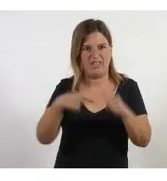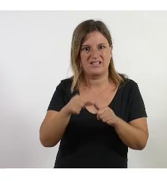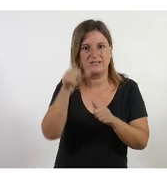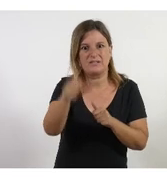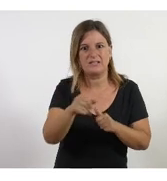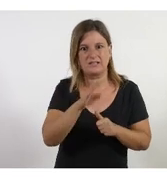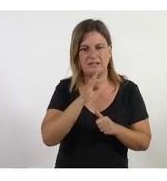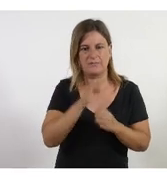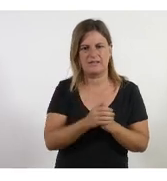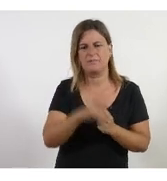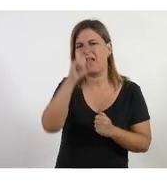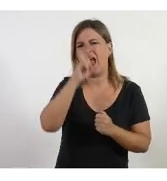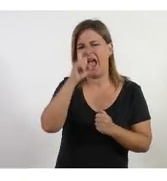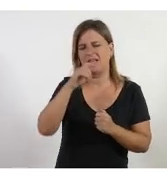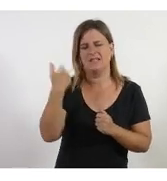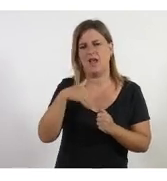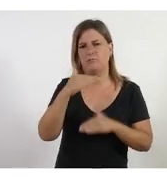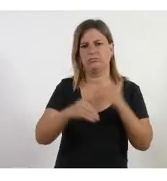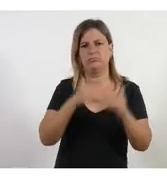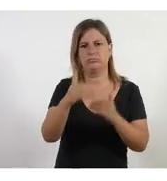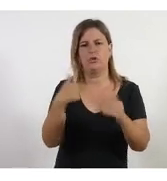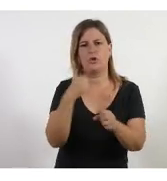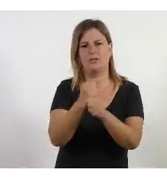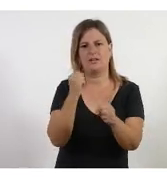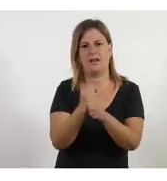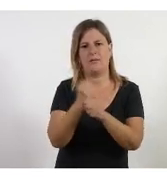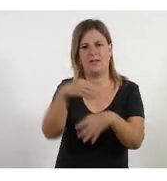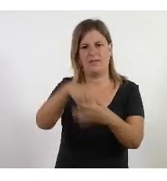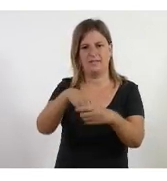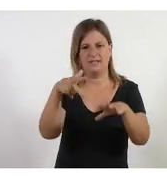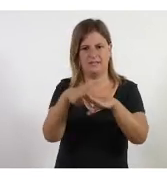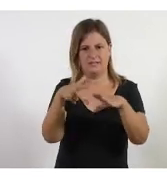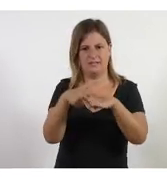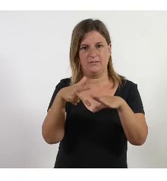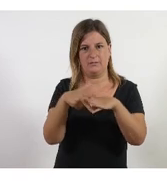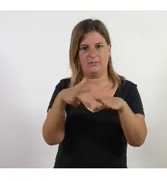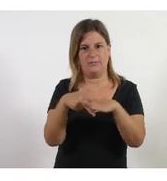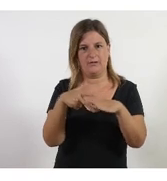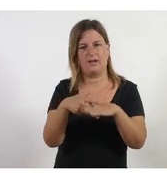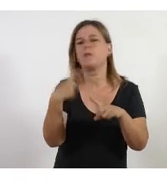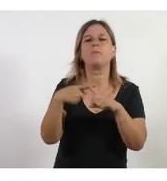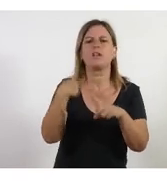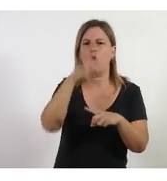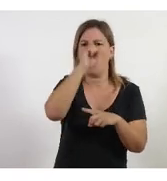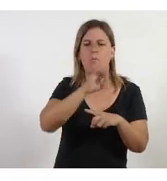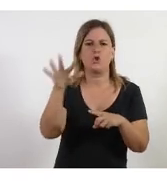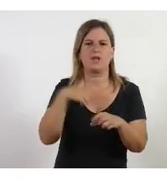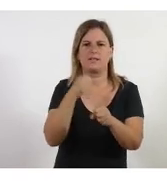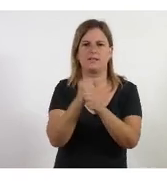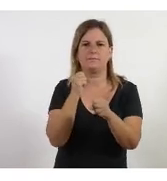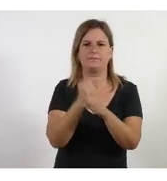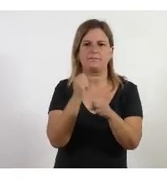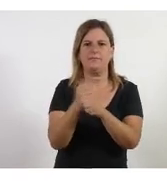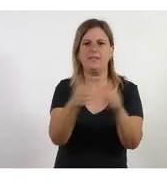Anys més tard, jo treballava en una entitat financera, m'he dedicat tota la vida, o durant molts anys de la meva vida, a acompanyar